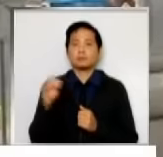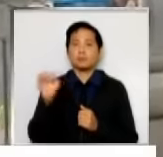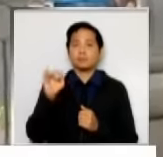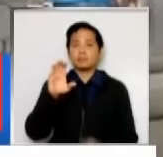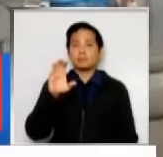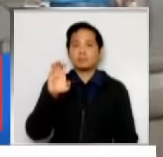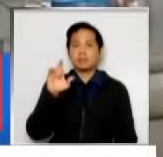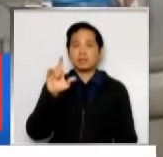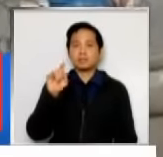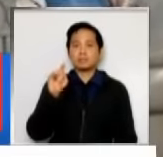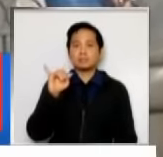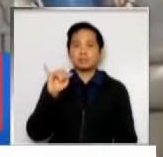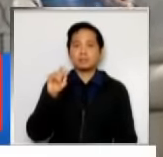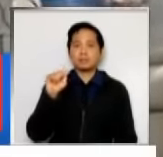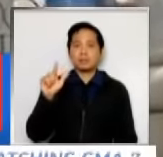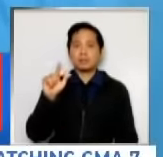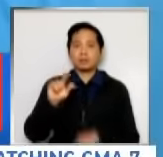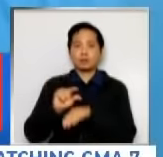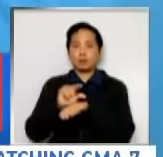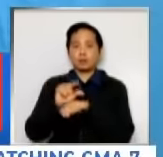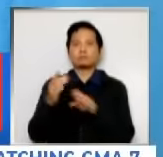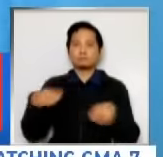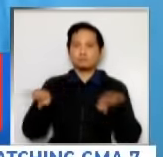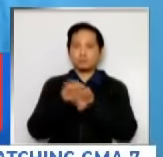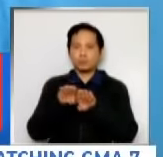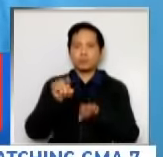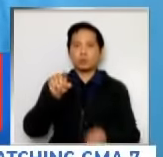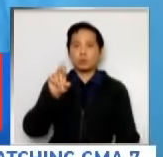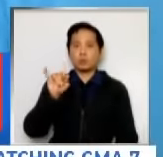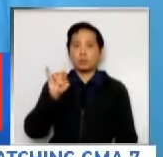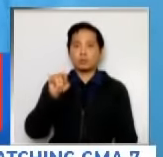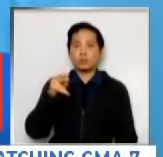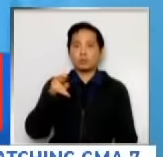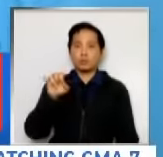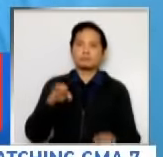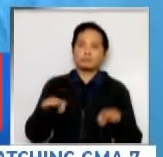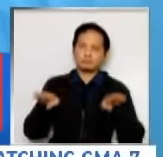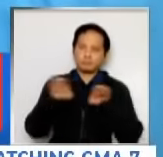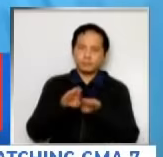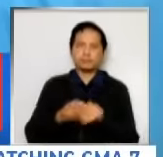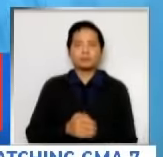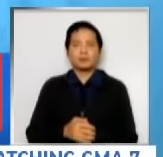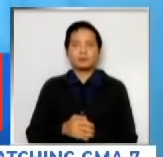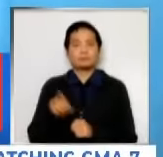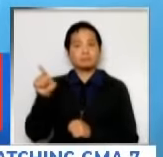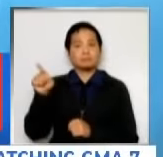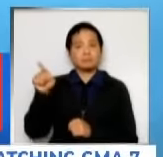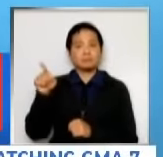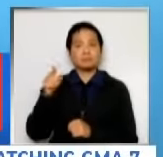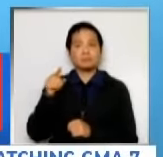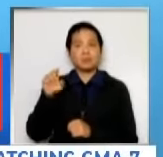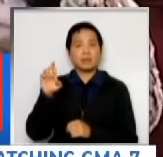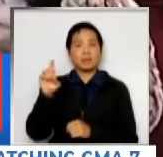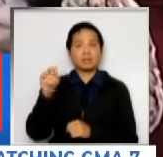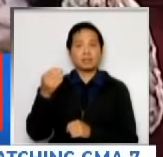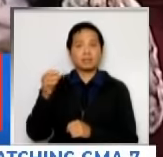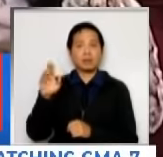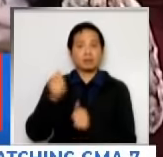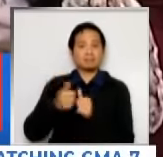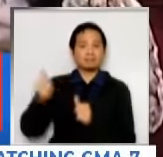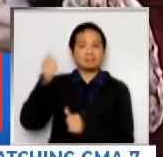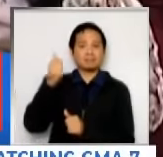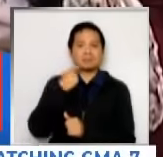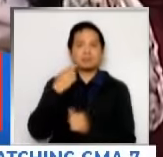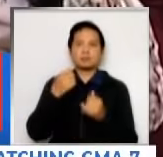Banawa, Barangay Guadalupe. Siniguro ni Cebu City Mayor Edgardo Labella na mapatupad ang safety at health protocol sa loob